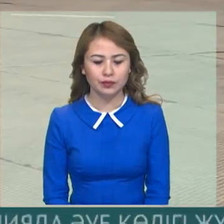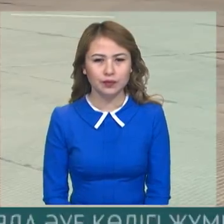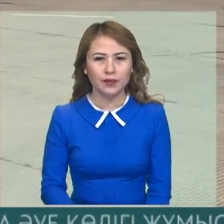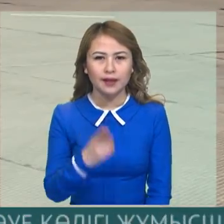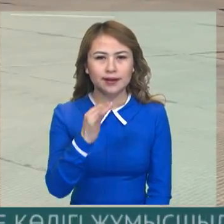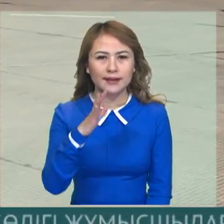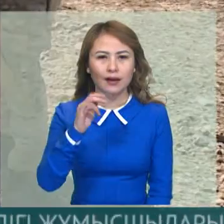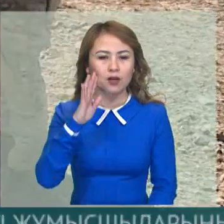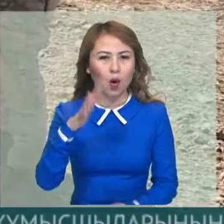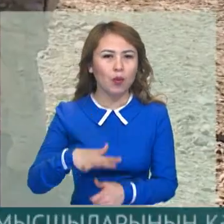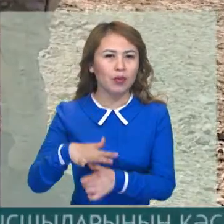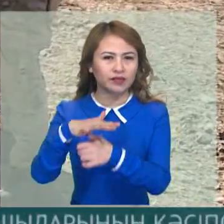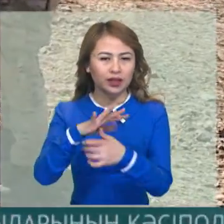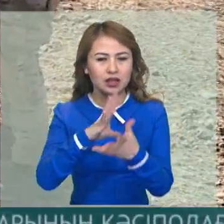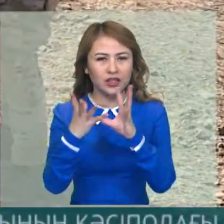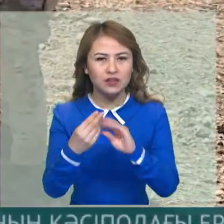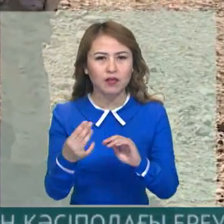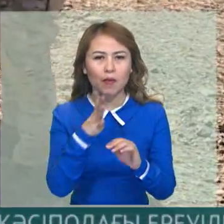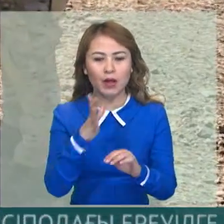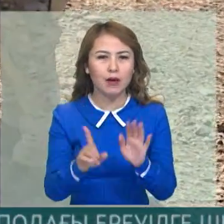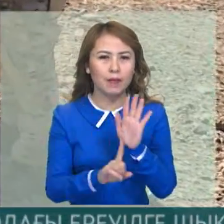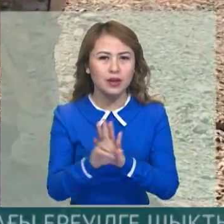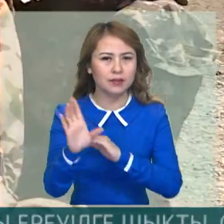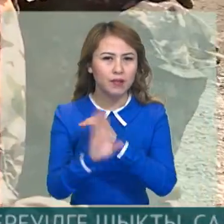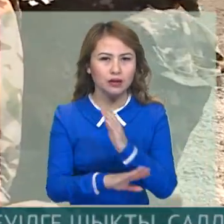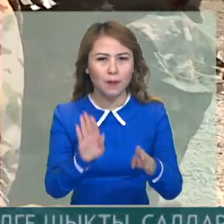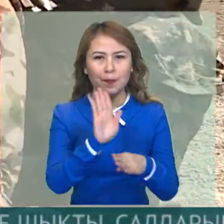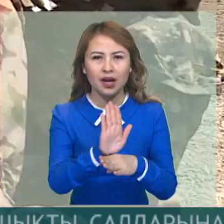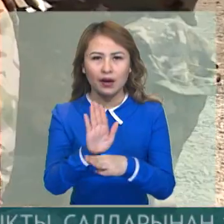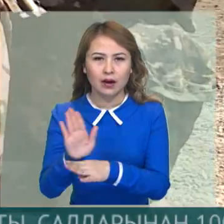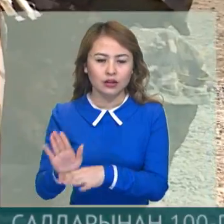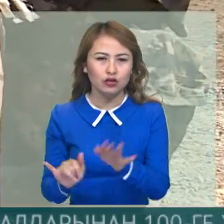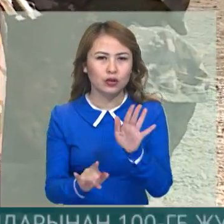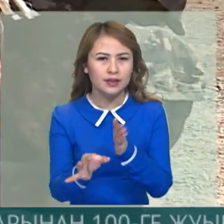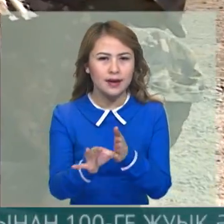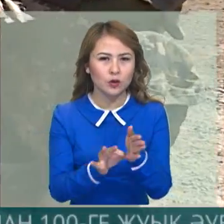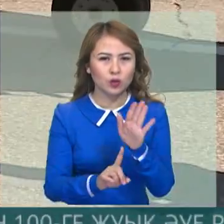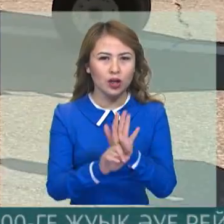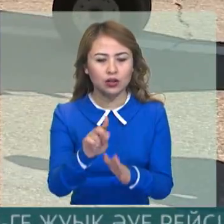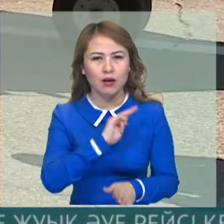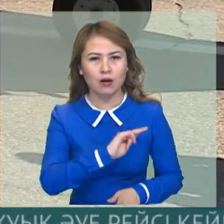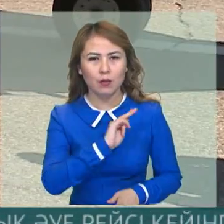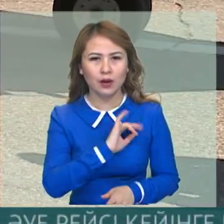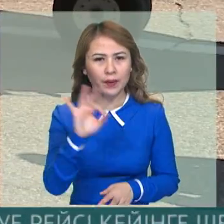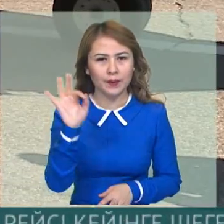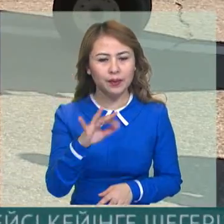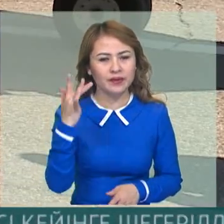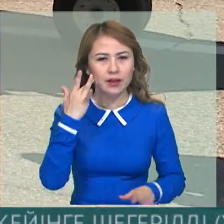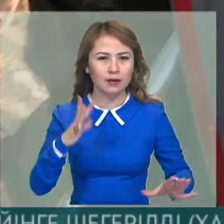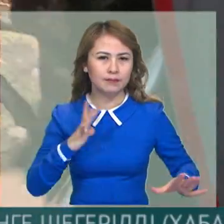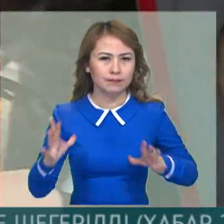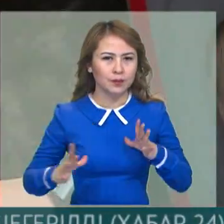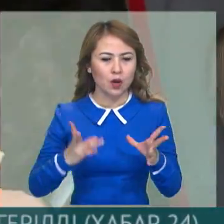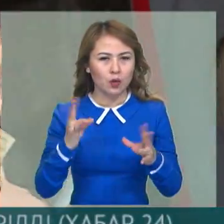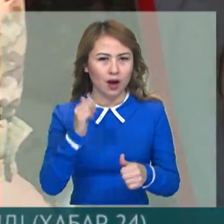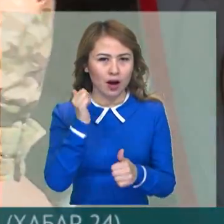Десанттар әуеге көтерілердің алдындағы ең соңғы нұсқаулығын алып бірден іске кірісті. Олар мұндай жаттығуларды жиі орындап жүр. Дегенмен